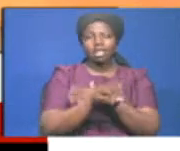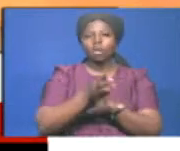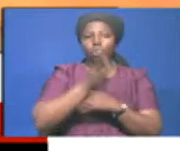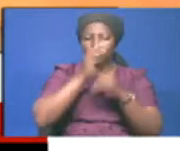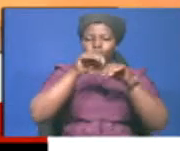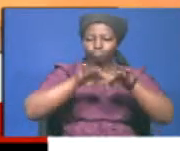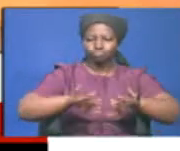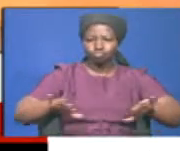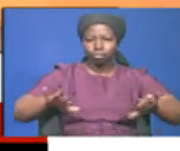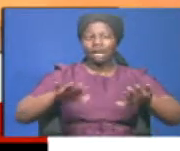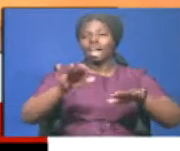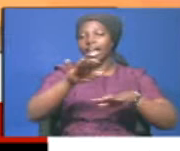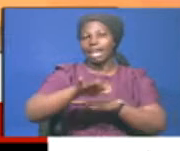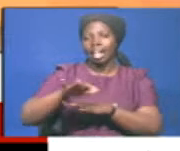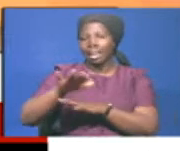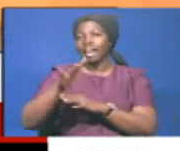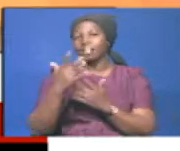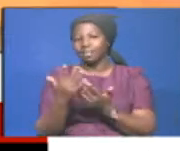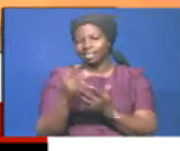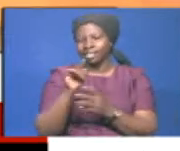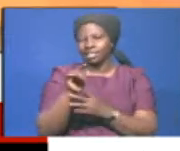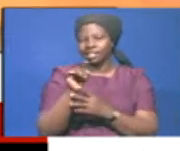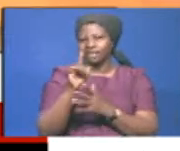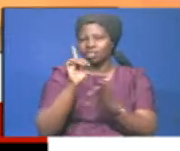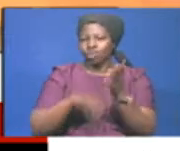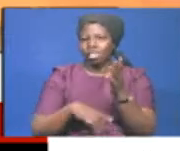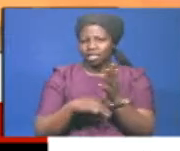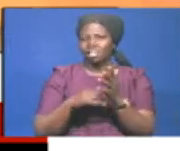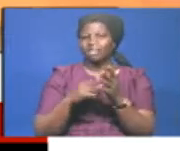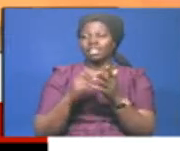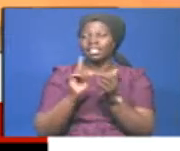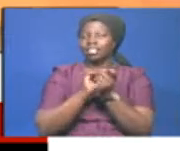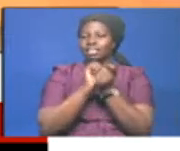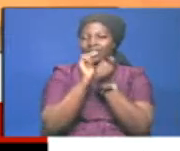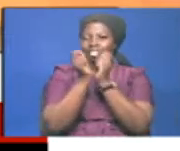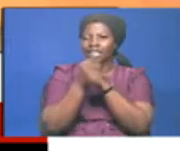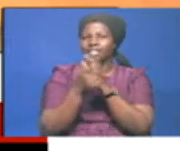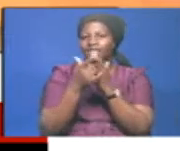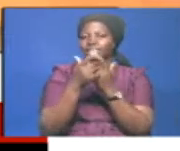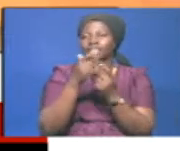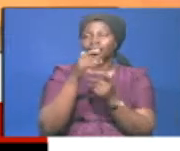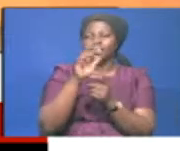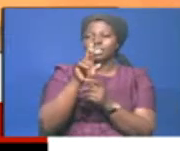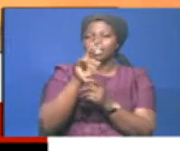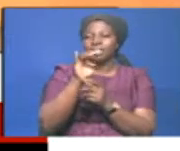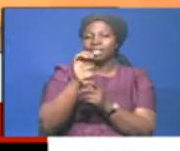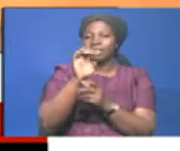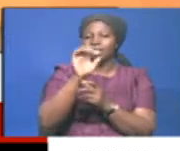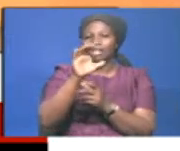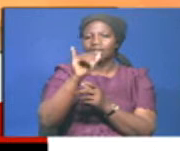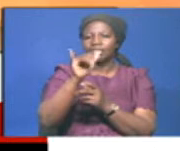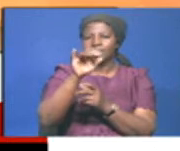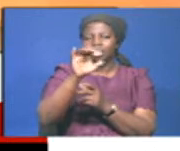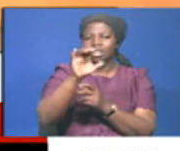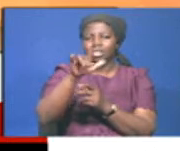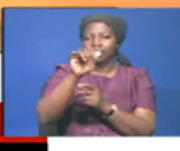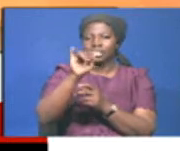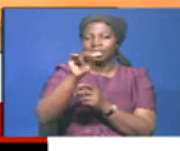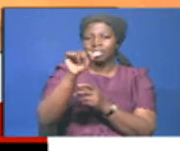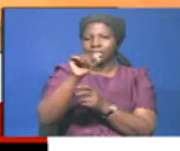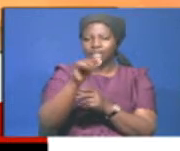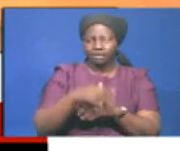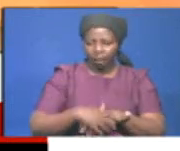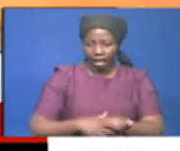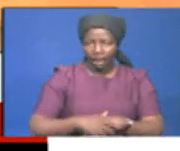ikiwa unajiuliza ni nini, basi ni ile recycling kwa lugha ya kimombo. Na hivyo basi, ili kuandaa mjadala huo, kwenye studio nazungumza